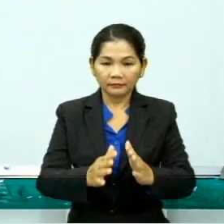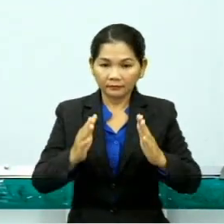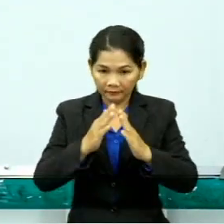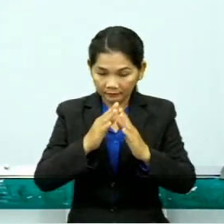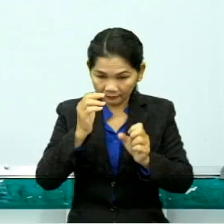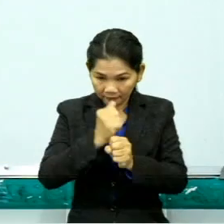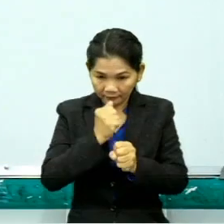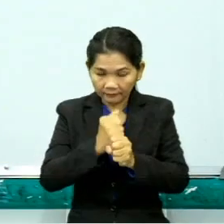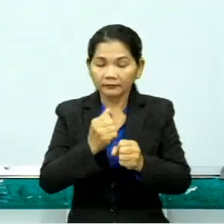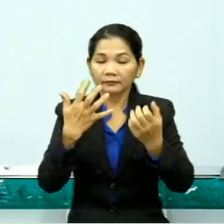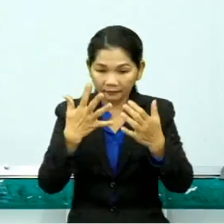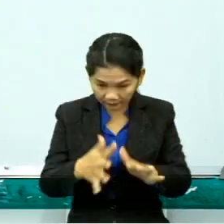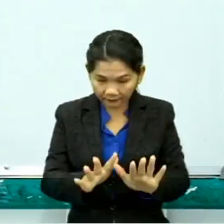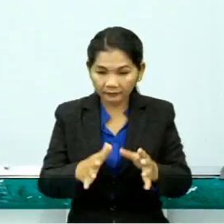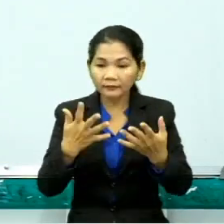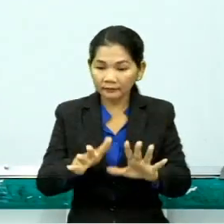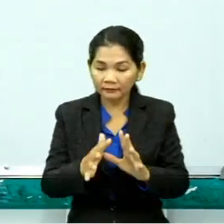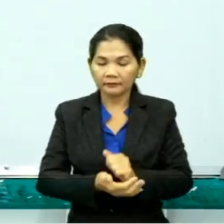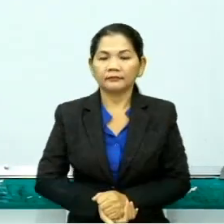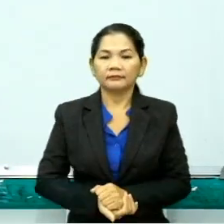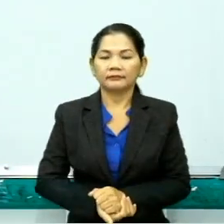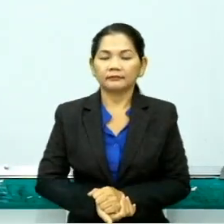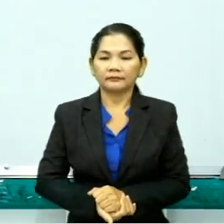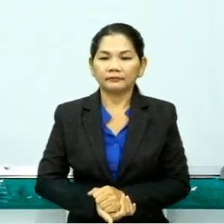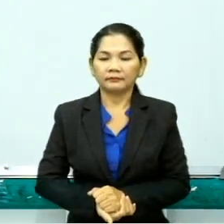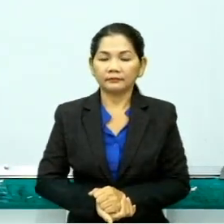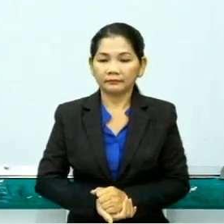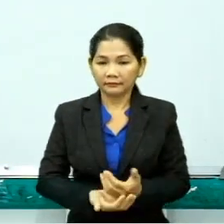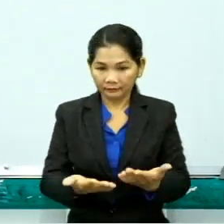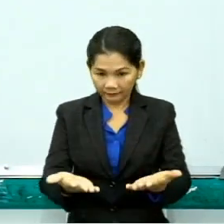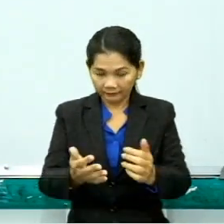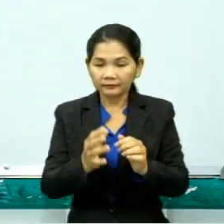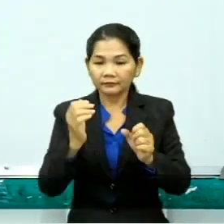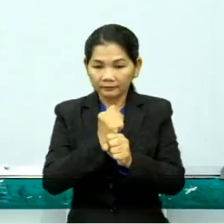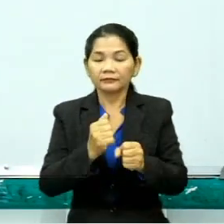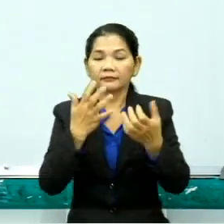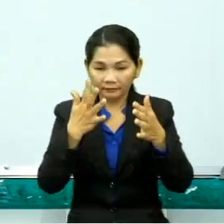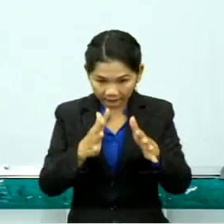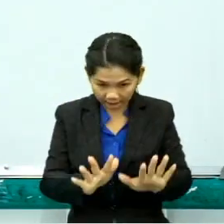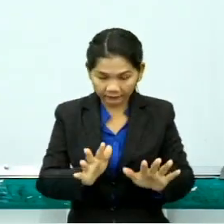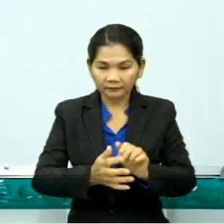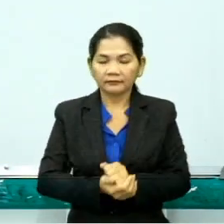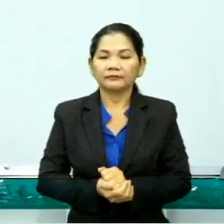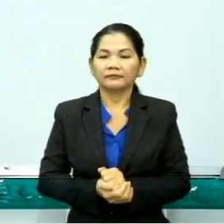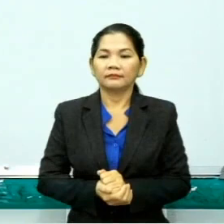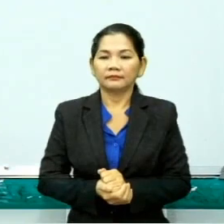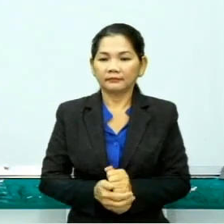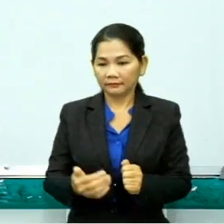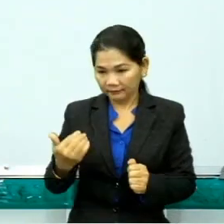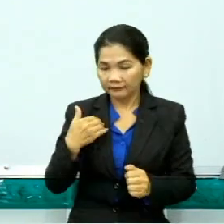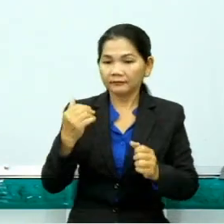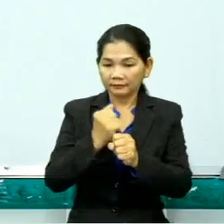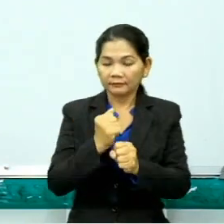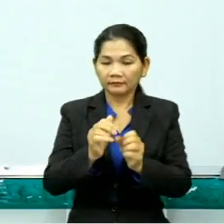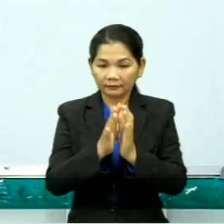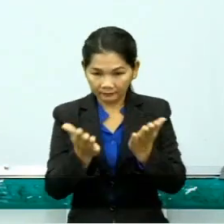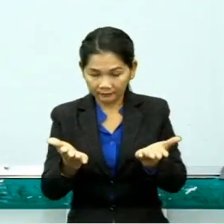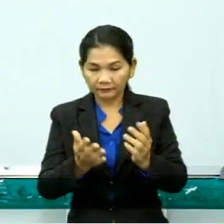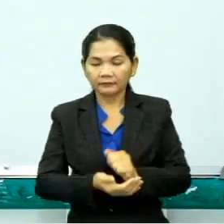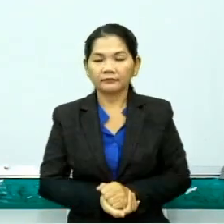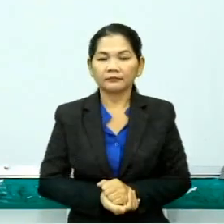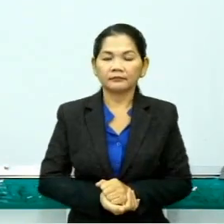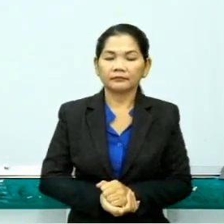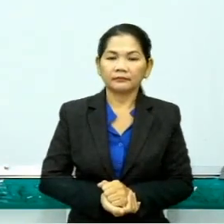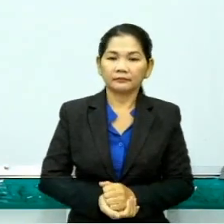kạch ca bà tè chú nè cửu hai rừng nơi con. Chàng con thơ hai nè con á. Chàng chẳng chàng con bạc sư phơi rồi bỏ